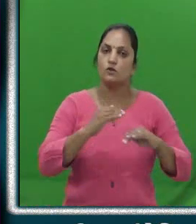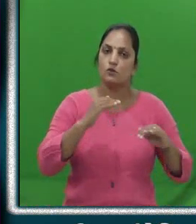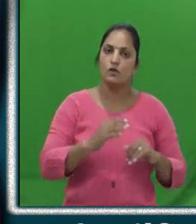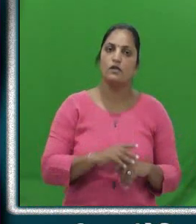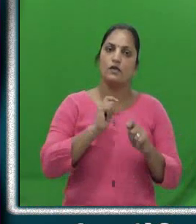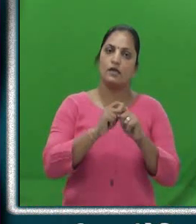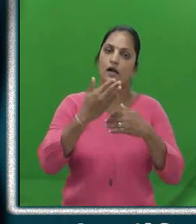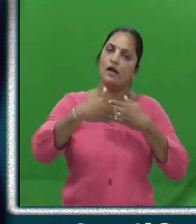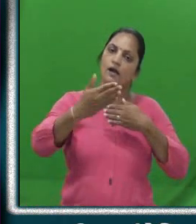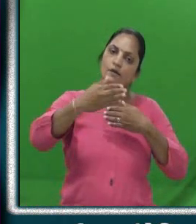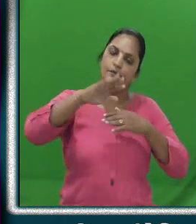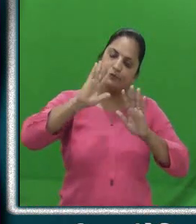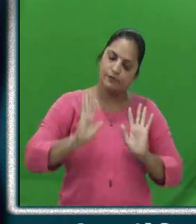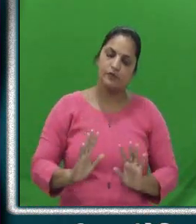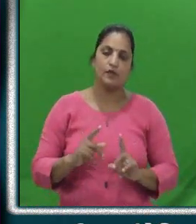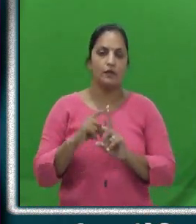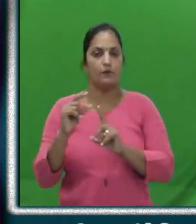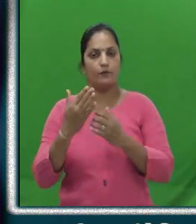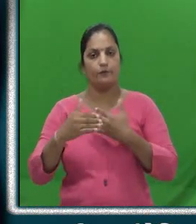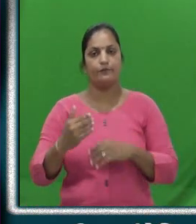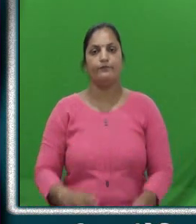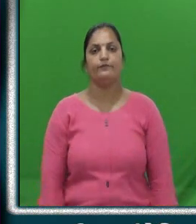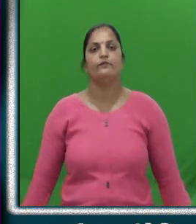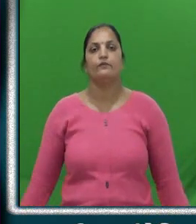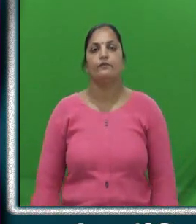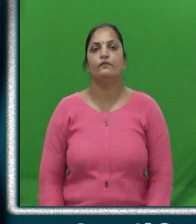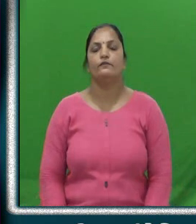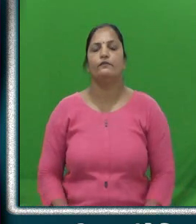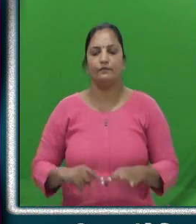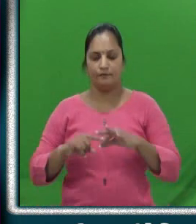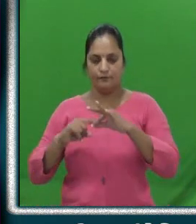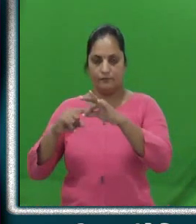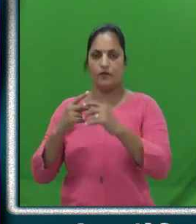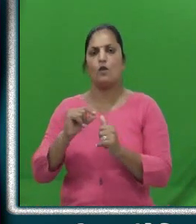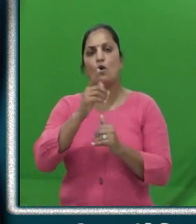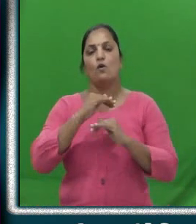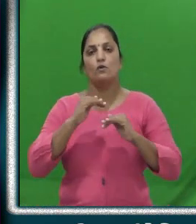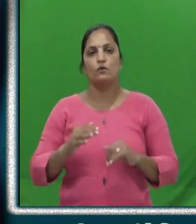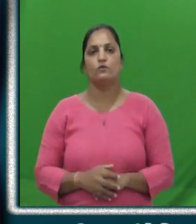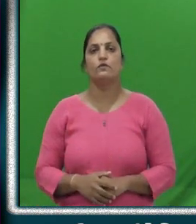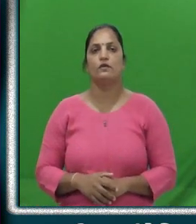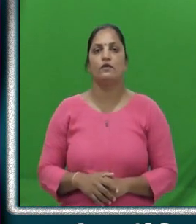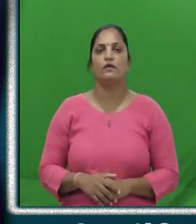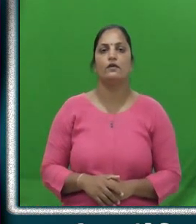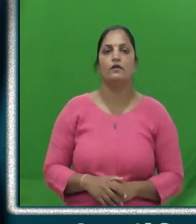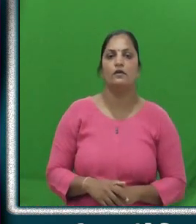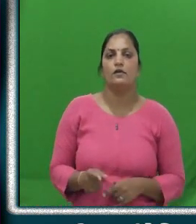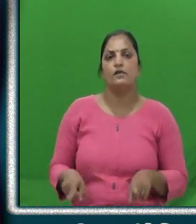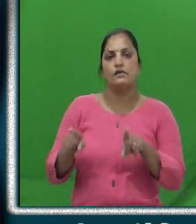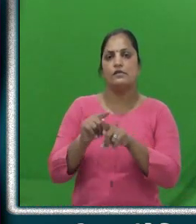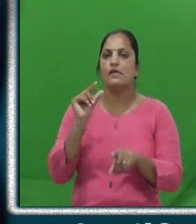આ વિદ્યાર્થીઓએ કામ ચાલુ રાખ્યું ચલો આ પેરેગ્રાફમાંથી દરેક વિદ્યાર્થીને એક